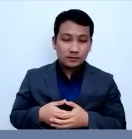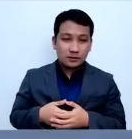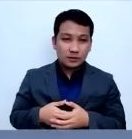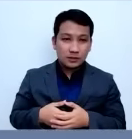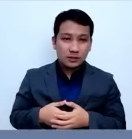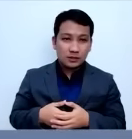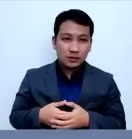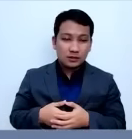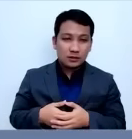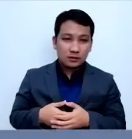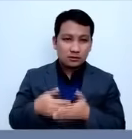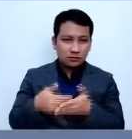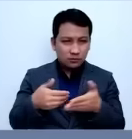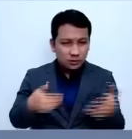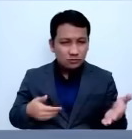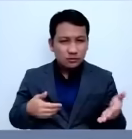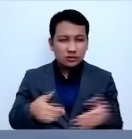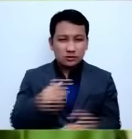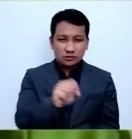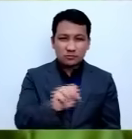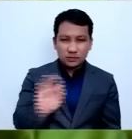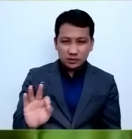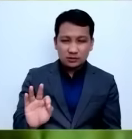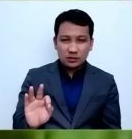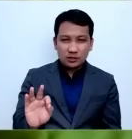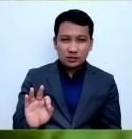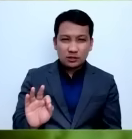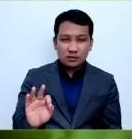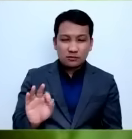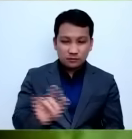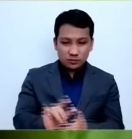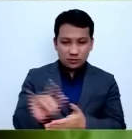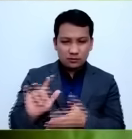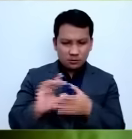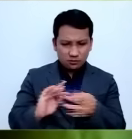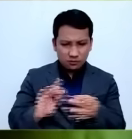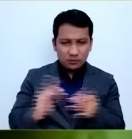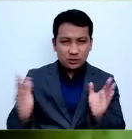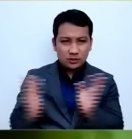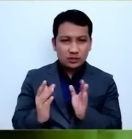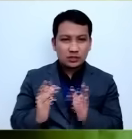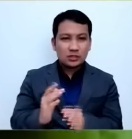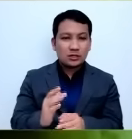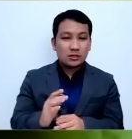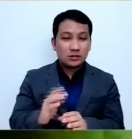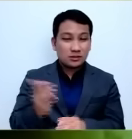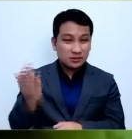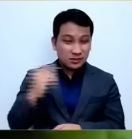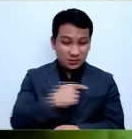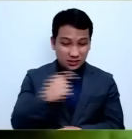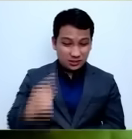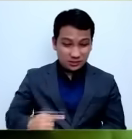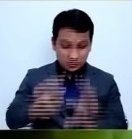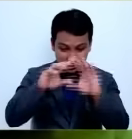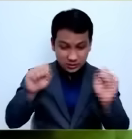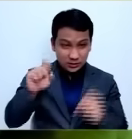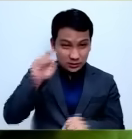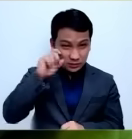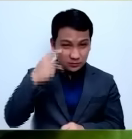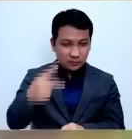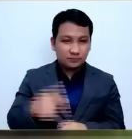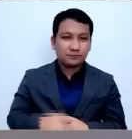nandun bago lumipad from San Francisco, ikinwento yung kanilang pag-uusap ni Chinese President Xi